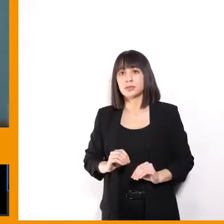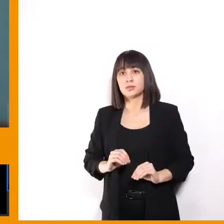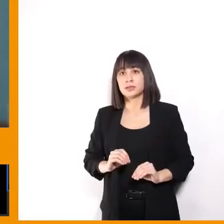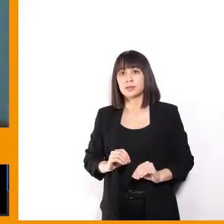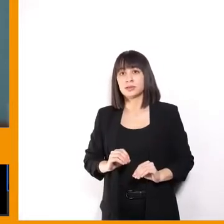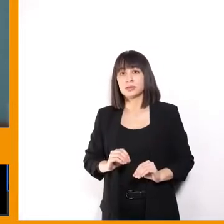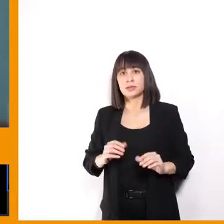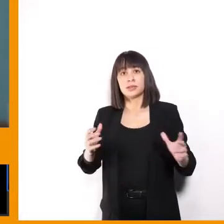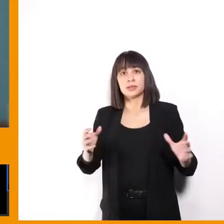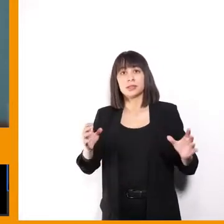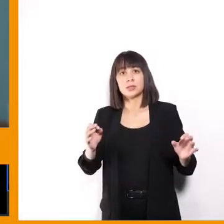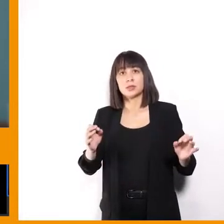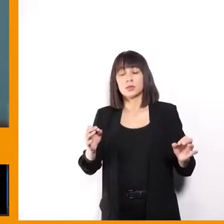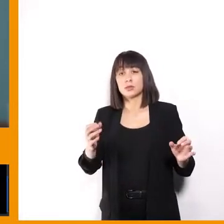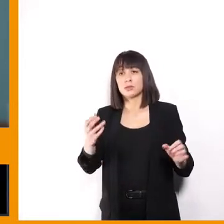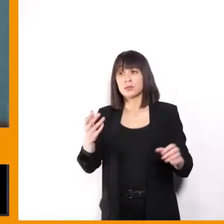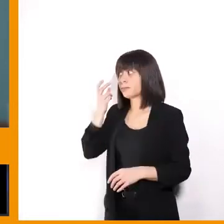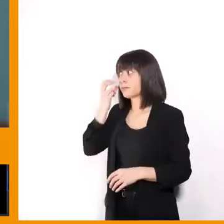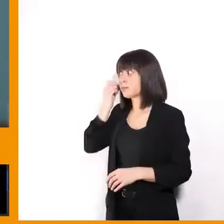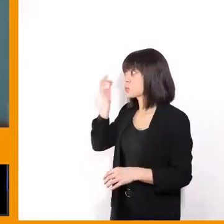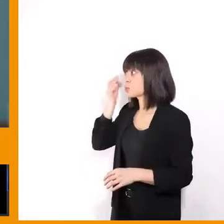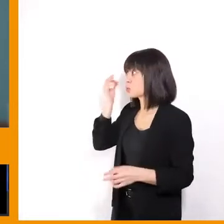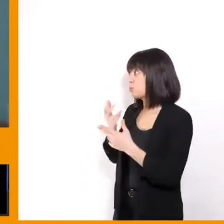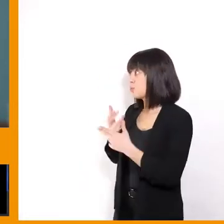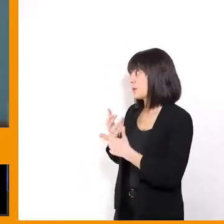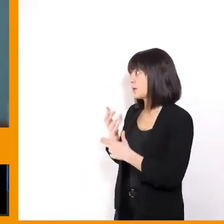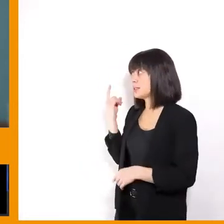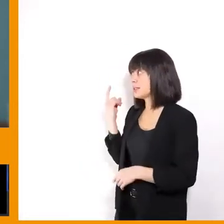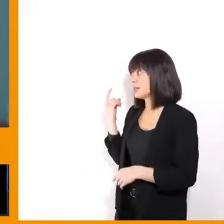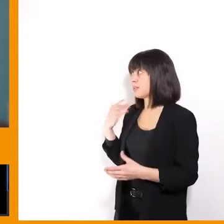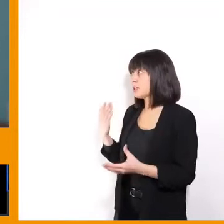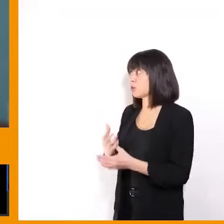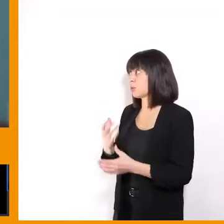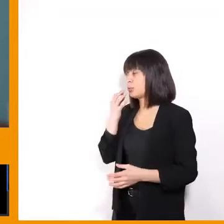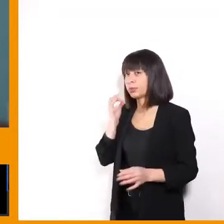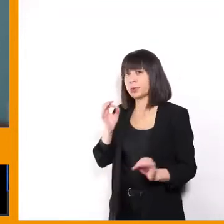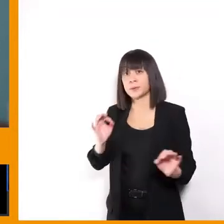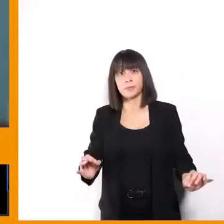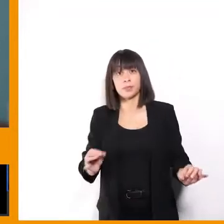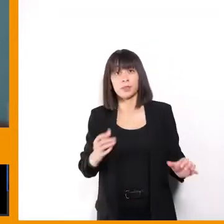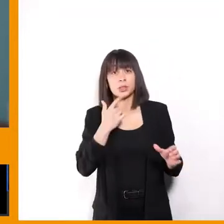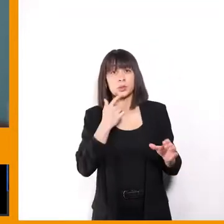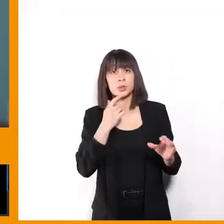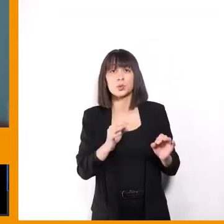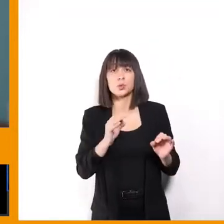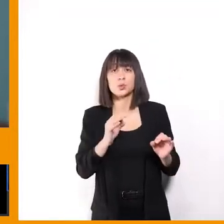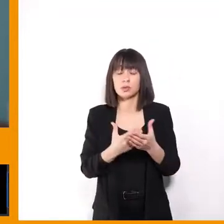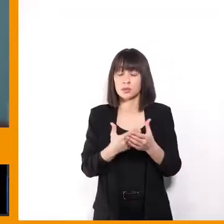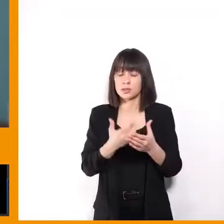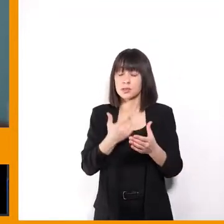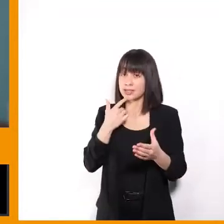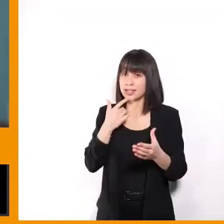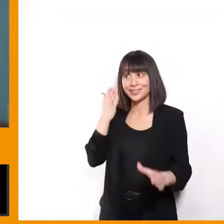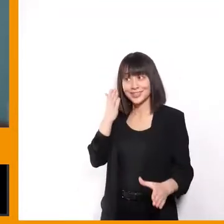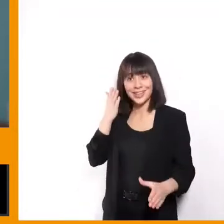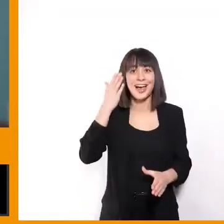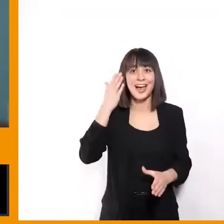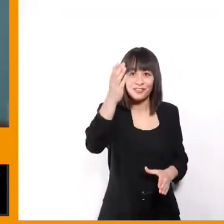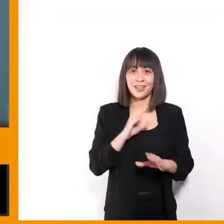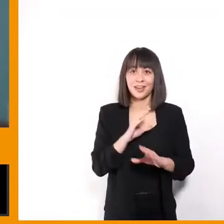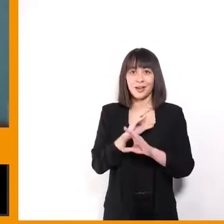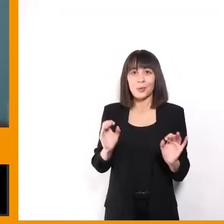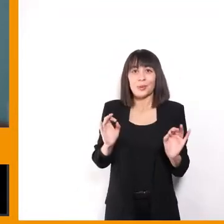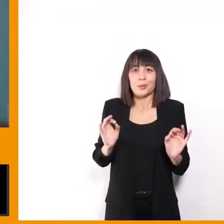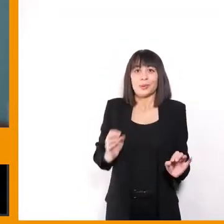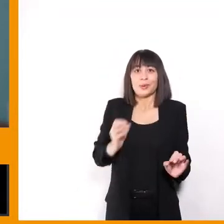de leur enfant de manière beaucoup plus tranquille, de manière beaucoup plus sereine. Enfin, sur les aidants, il y